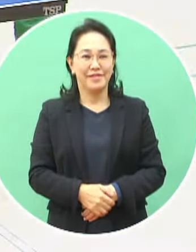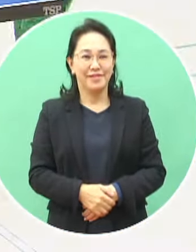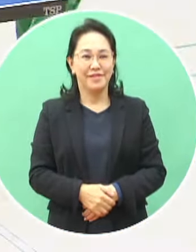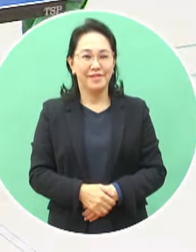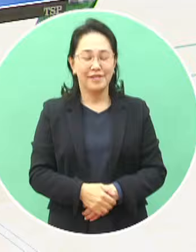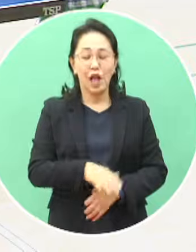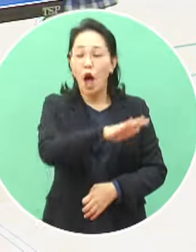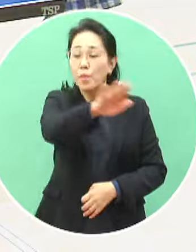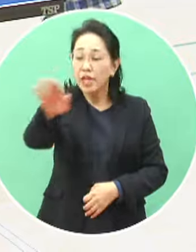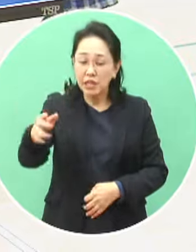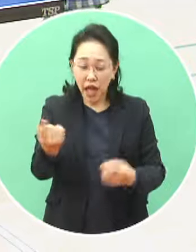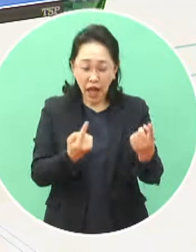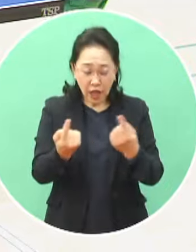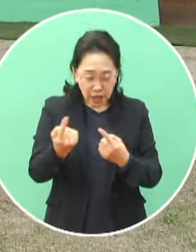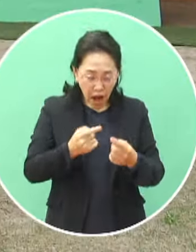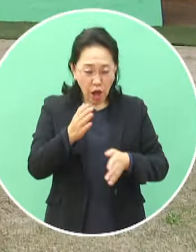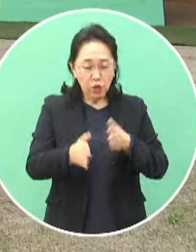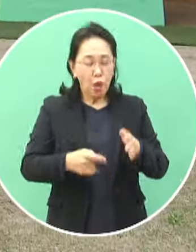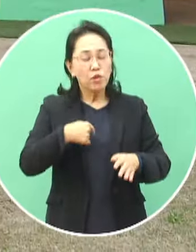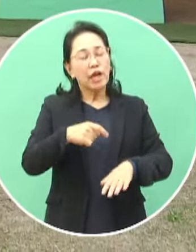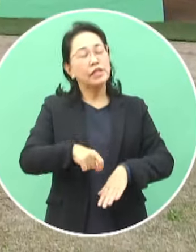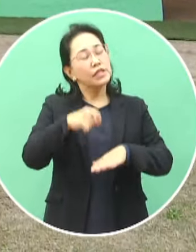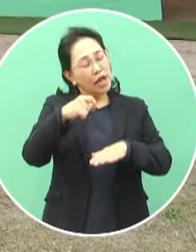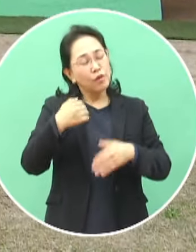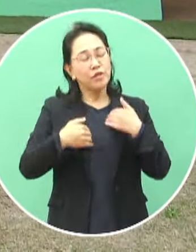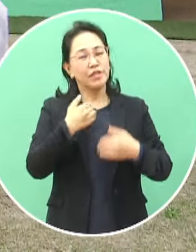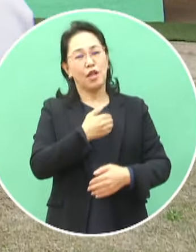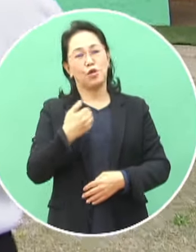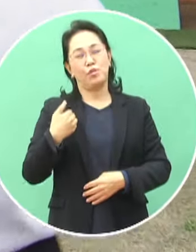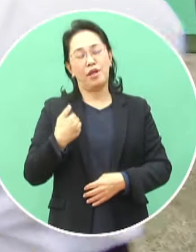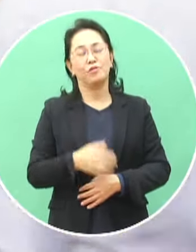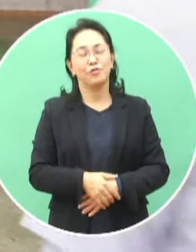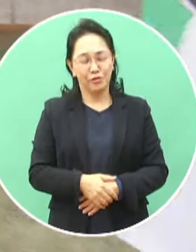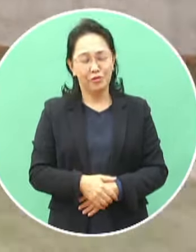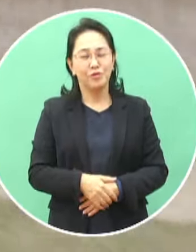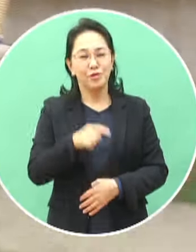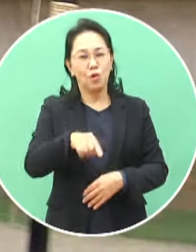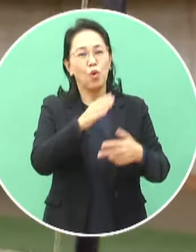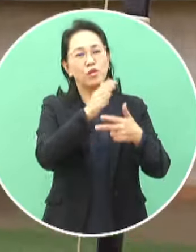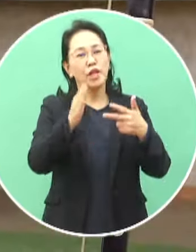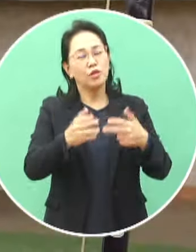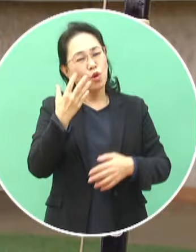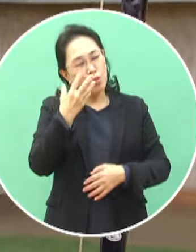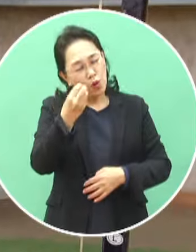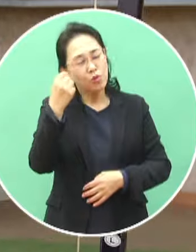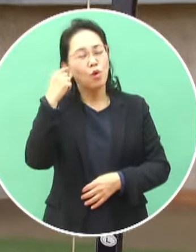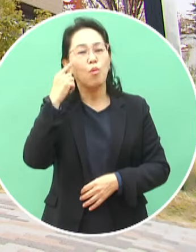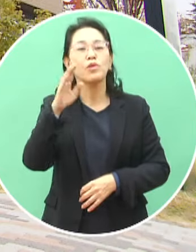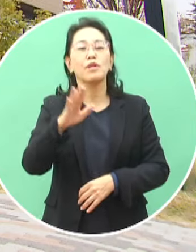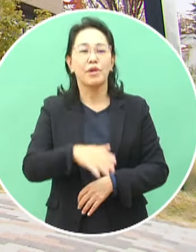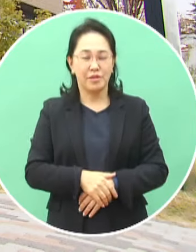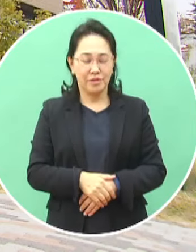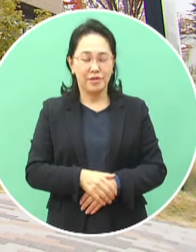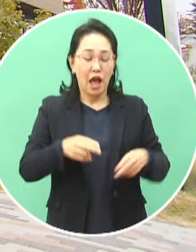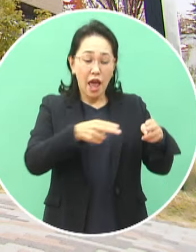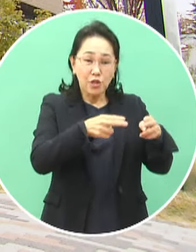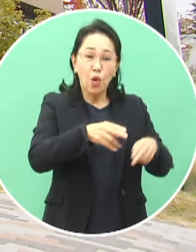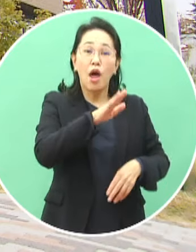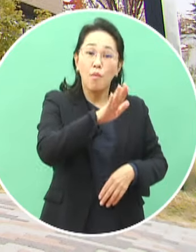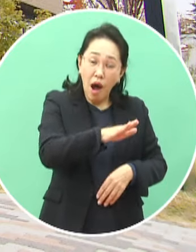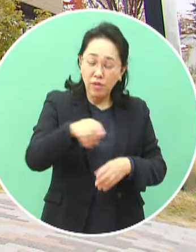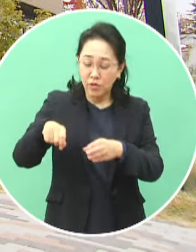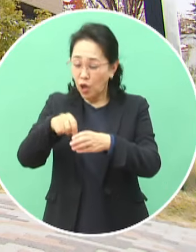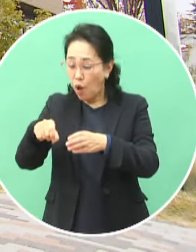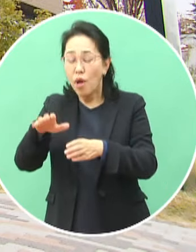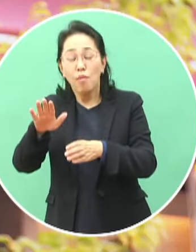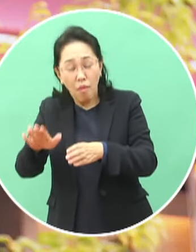皆さんが訪れたらスポーツを気軽に楽しむことができるっていうのがこの施設の魅力かなと思っていて、レストランとかカフェとかもある